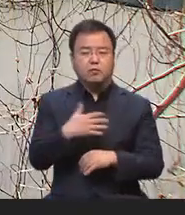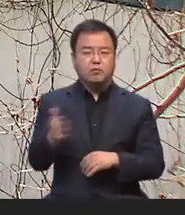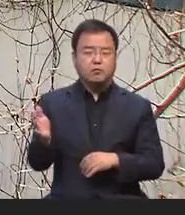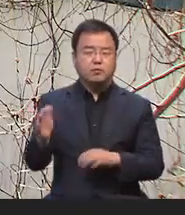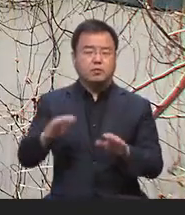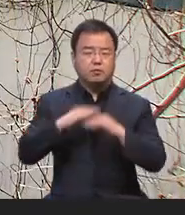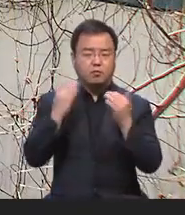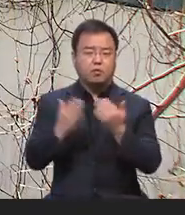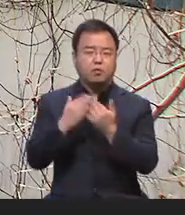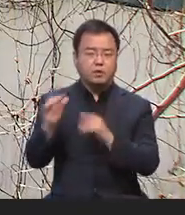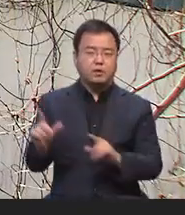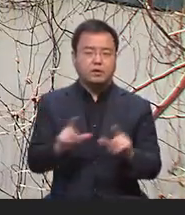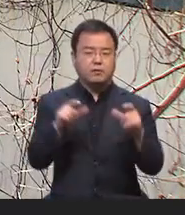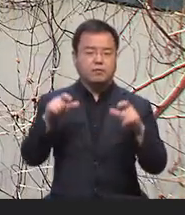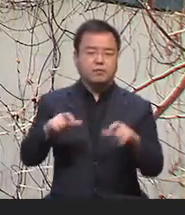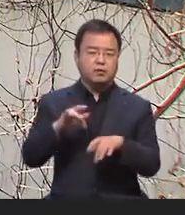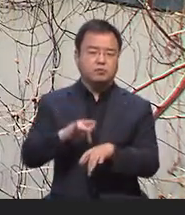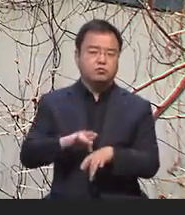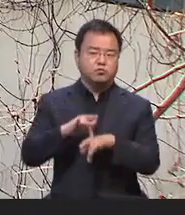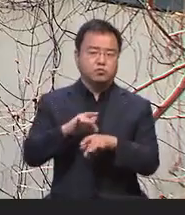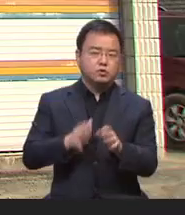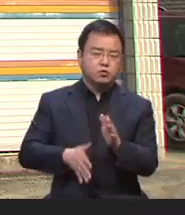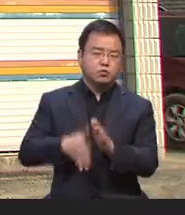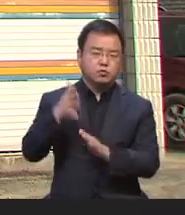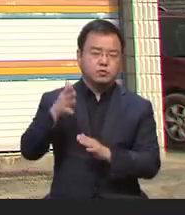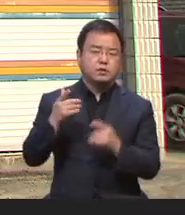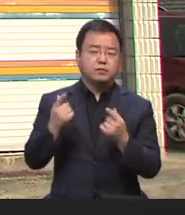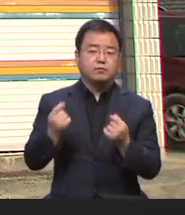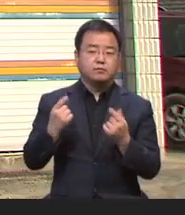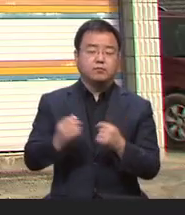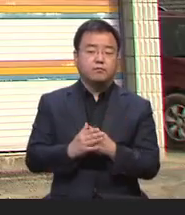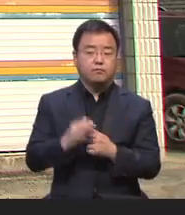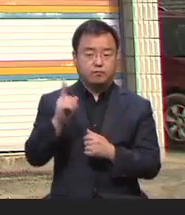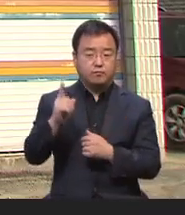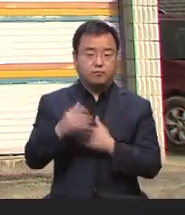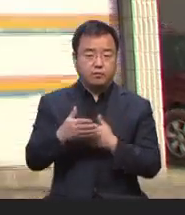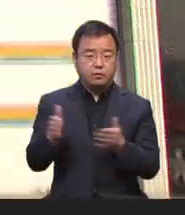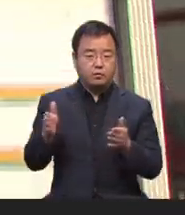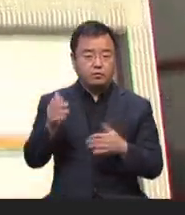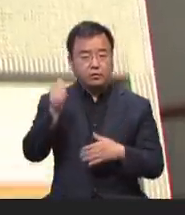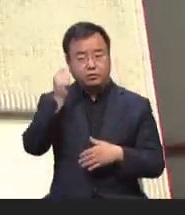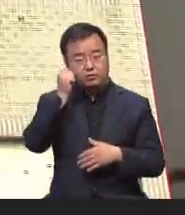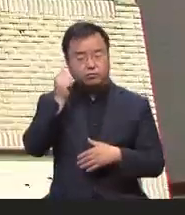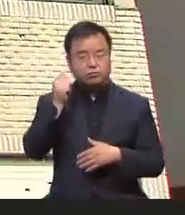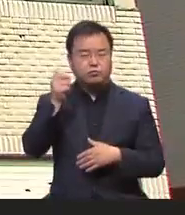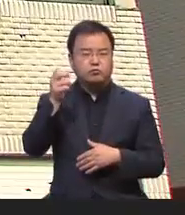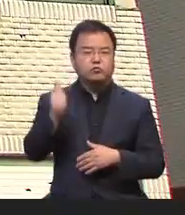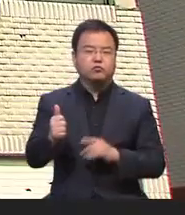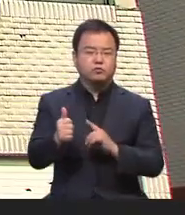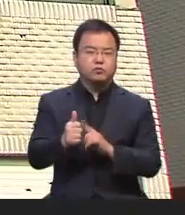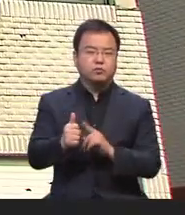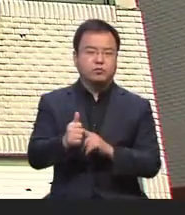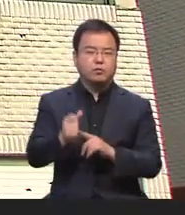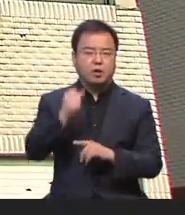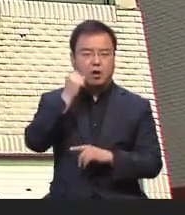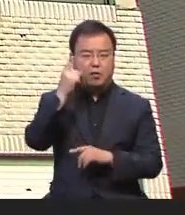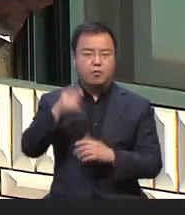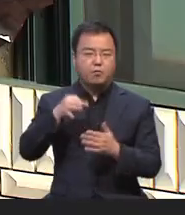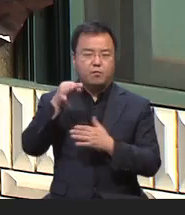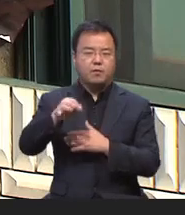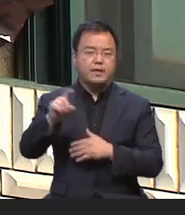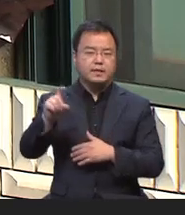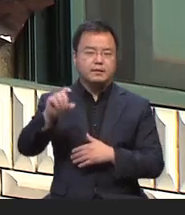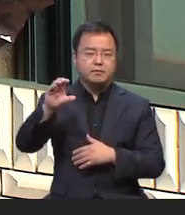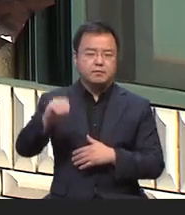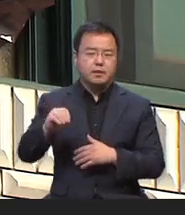마치 유령 도시 처럼 변했습니다 원룸 주인들은 생존을 위해 월세 10만원 때까지 났지만 그